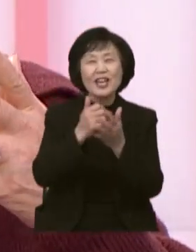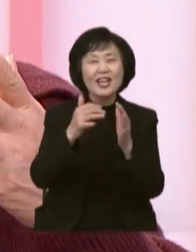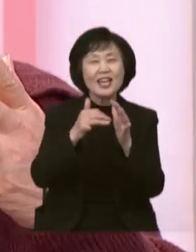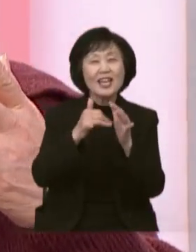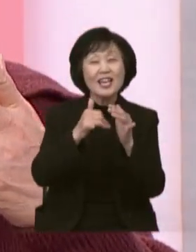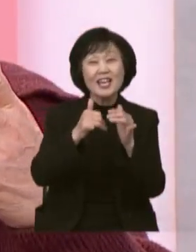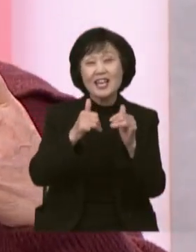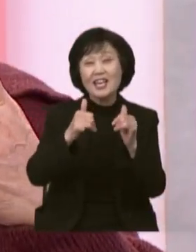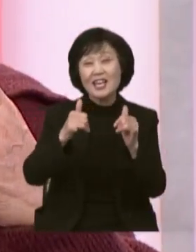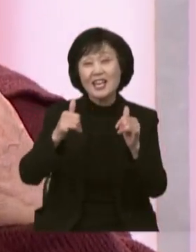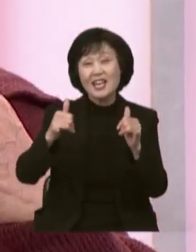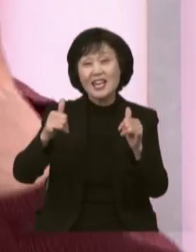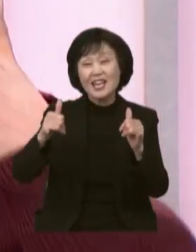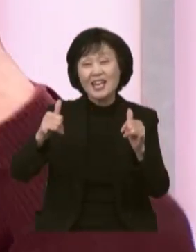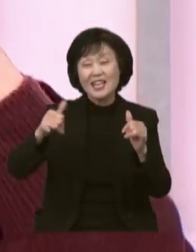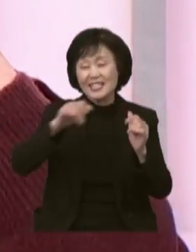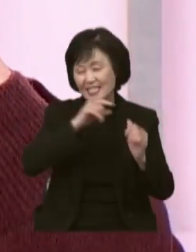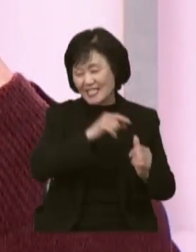놀라와